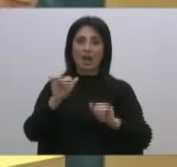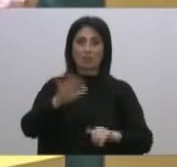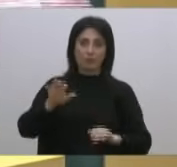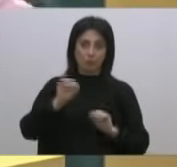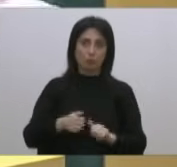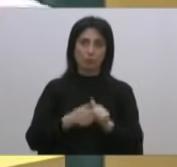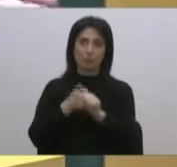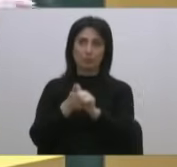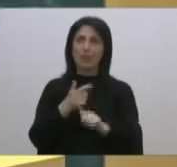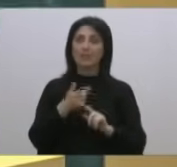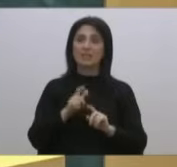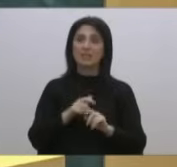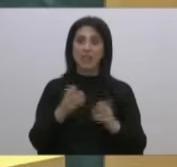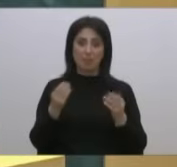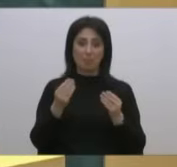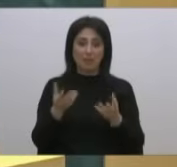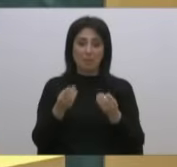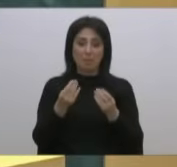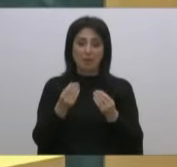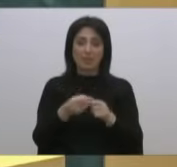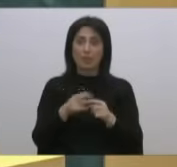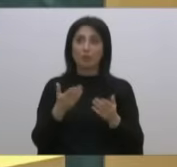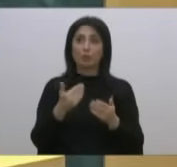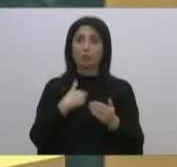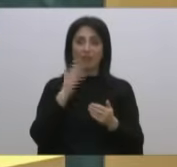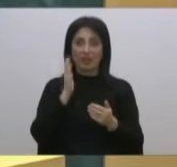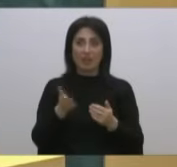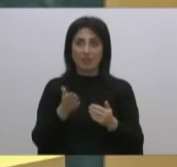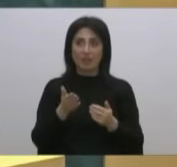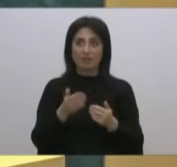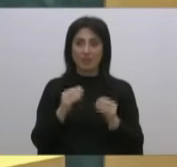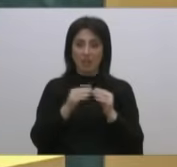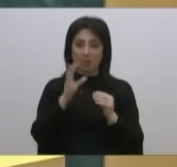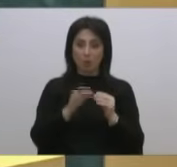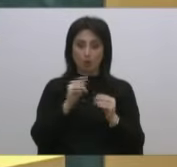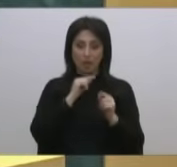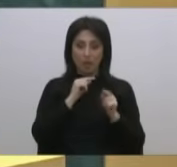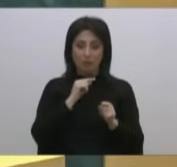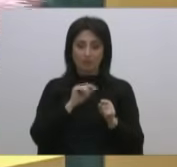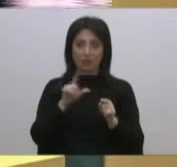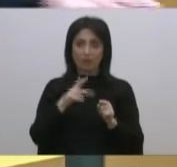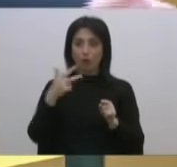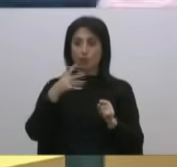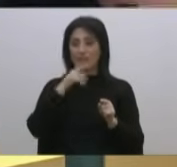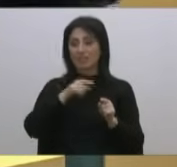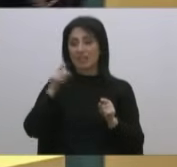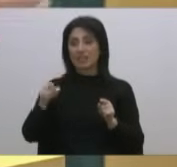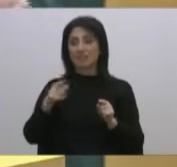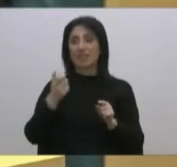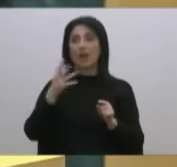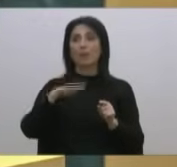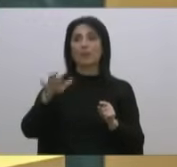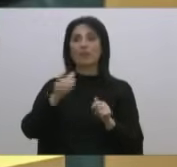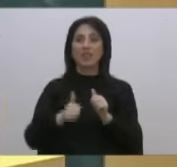განვითარებულ ქვეყნებს. Და ძალიან ეს არითმეტიკა, მათემატიკაც არ არის, რომ თუ ჩვენ გვექნება 10%-იანი ეკონომიკური და 30 წლისთვის